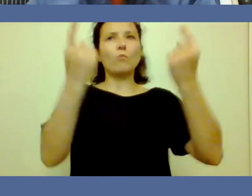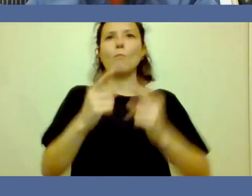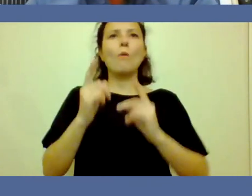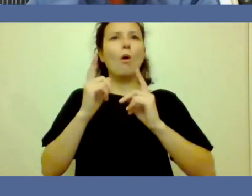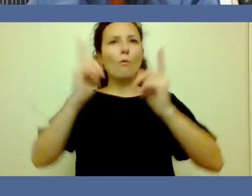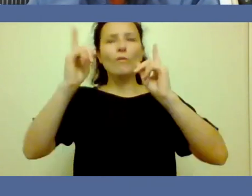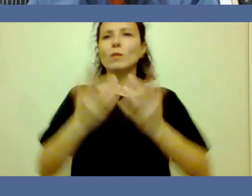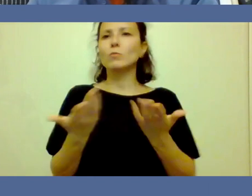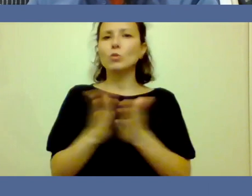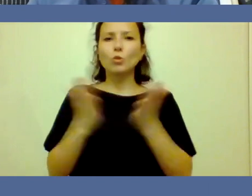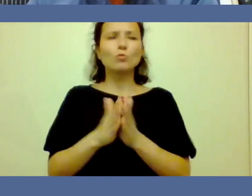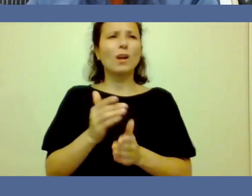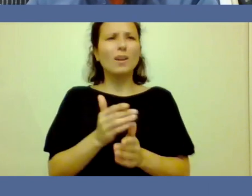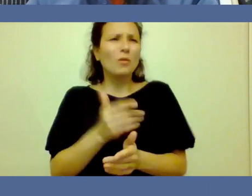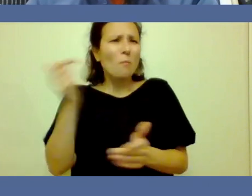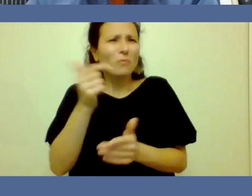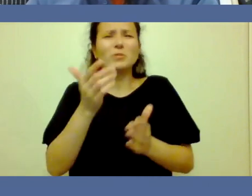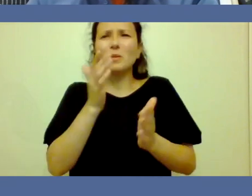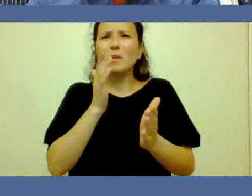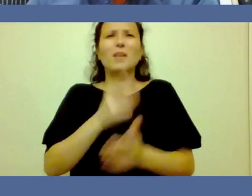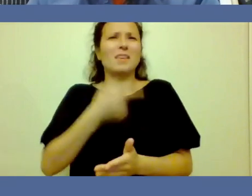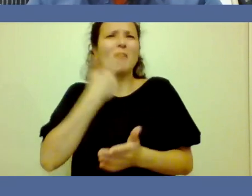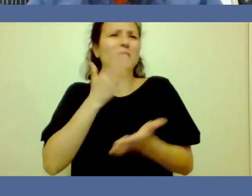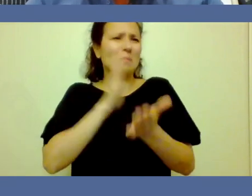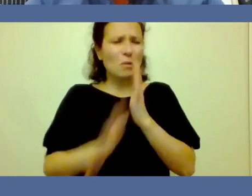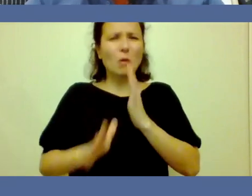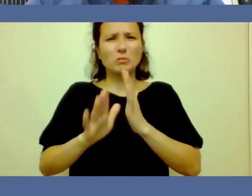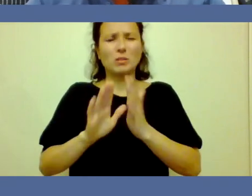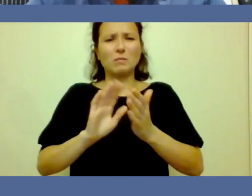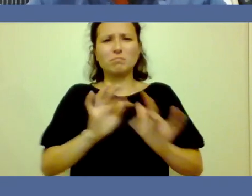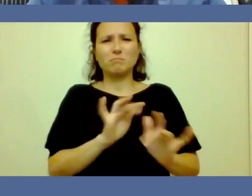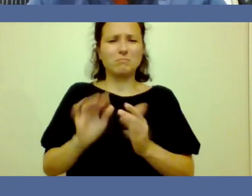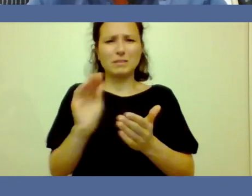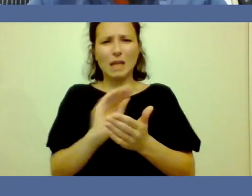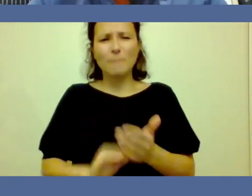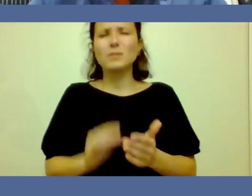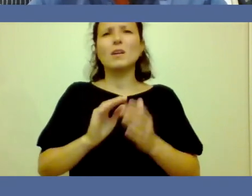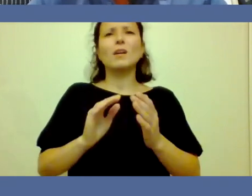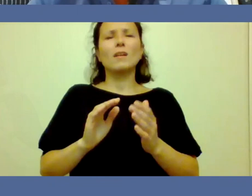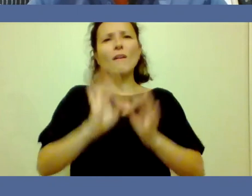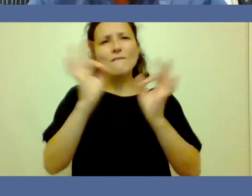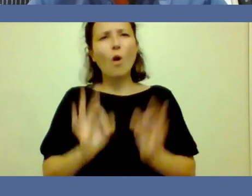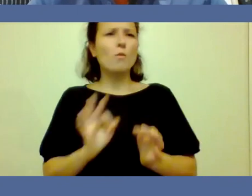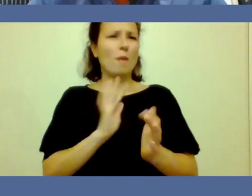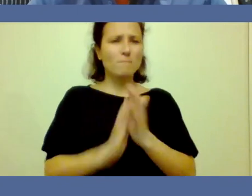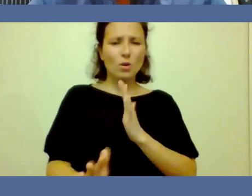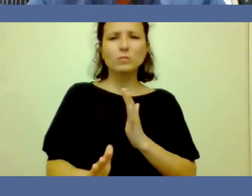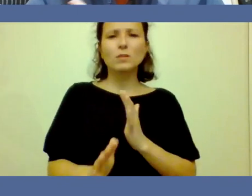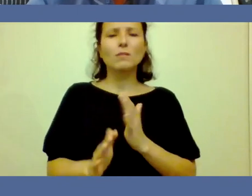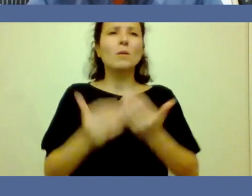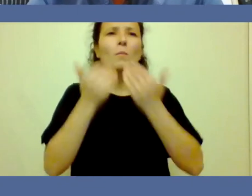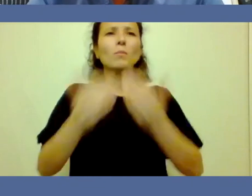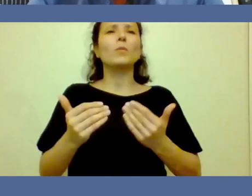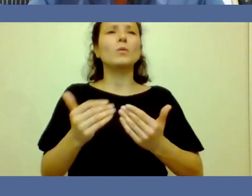powinna być jak najprostszym językiem zapisana, jakby forma jej powinna być jak najprostsza, ponieważ wtedy docieramy